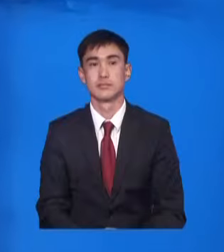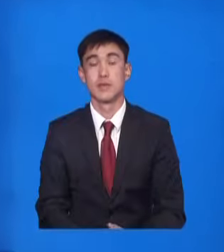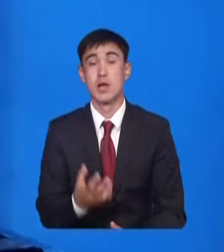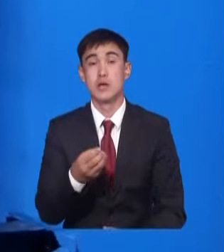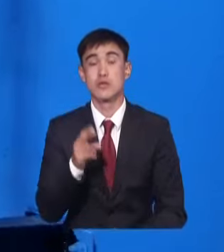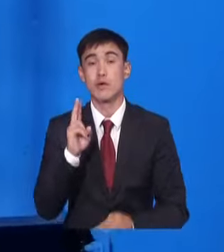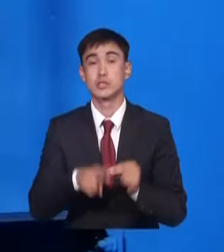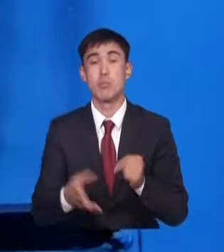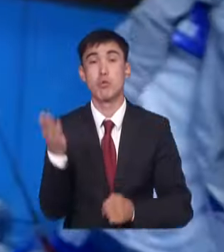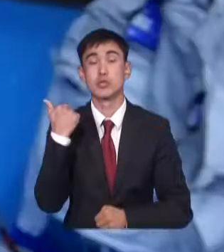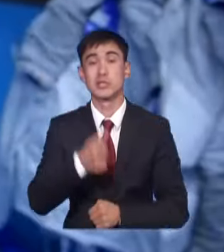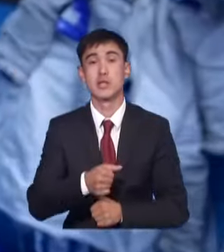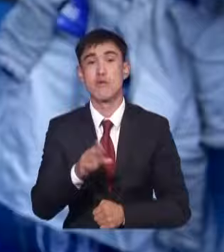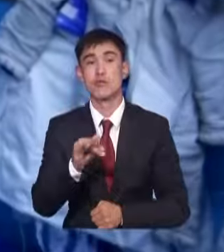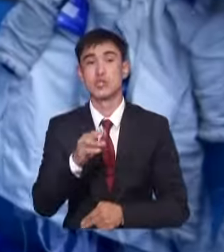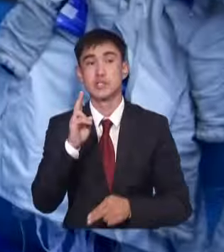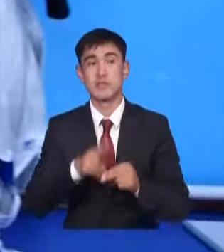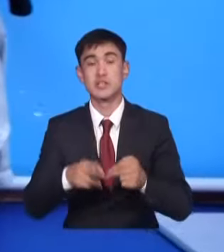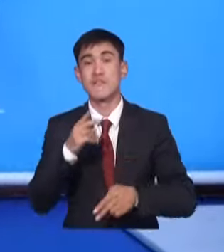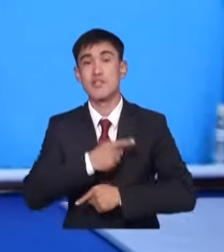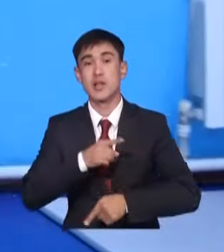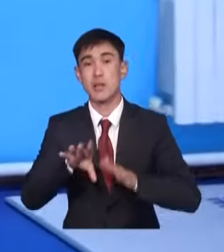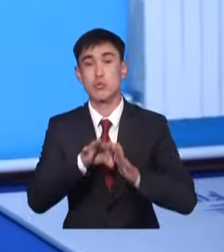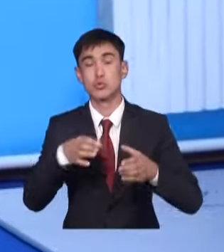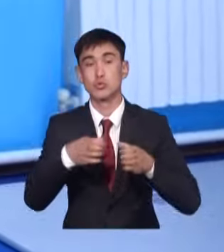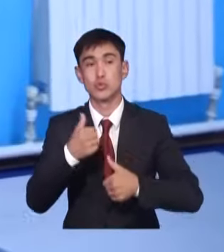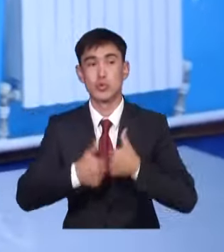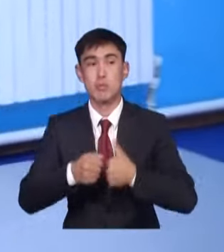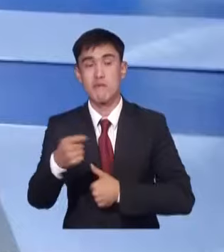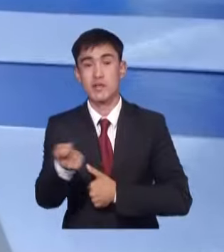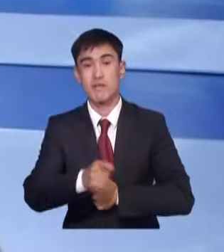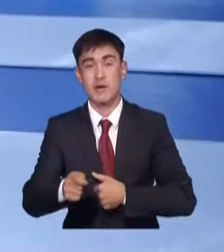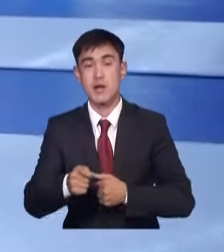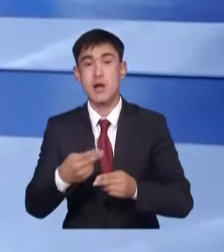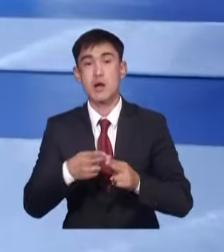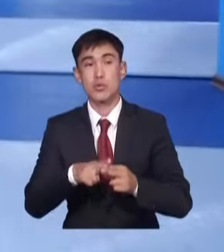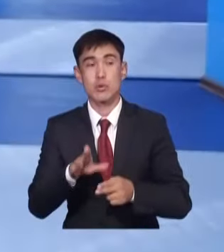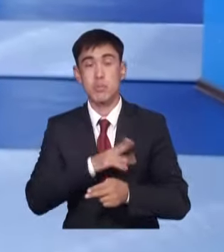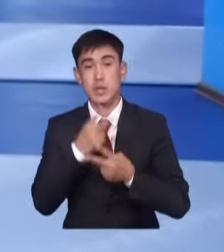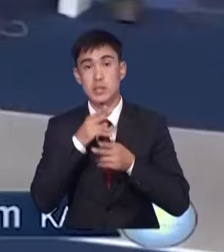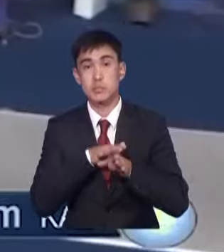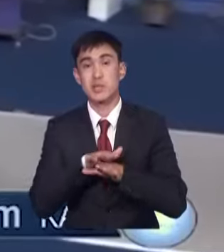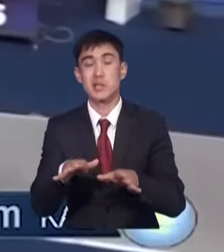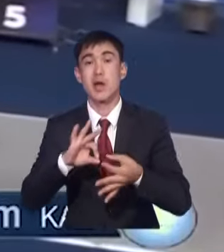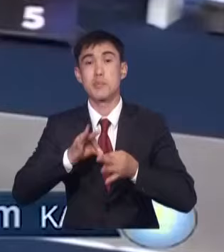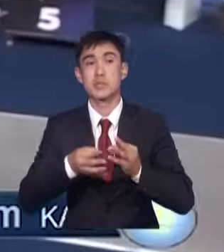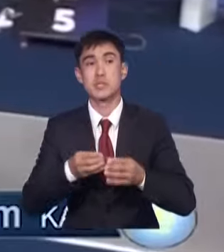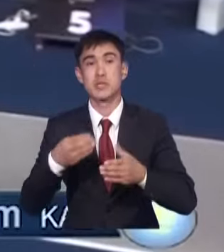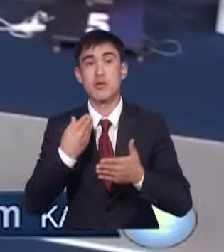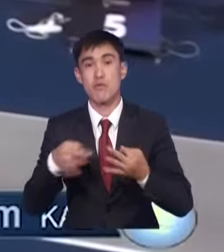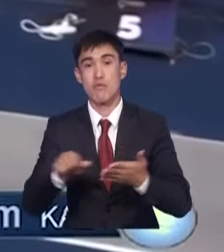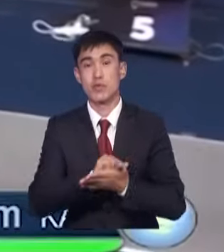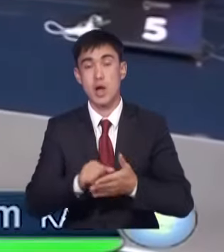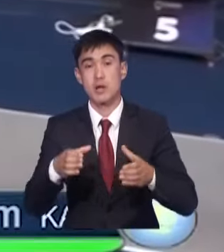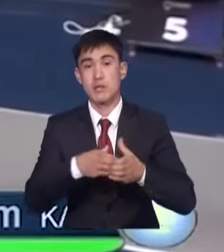ещё в конце прошлой недели в фужери завершился финальный отборочный турнир по фехтованию в рамках которого были распределены Олимпийские квоты